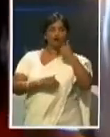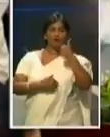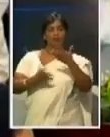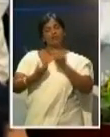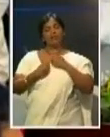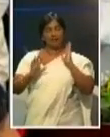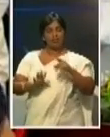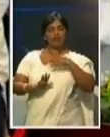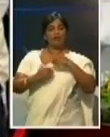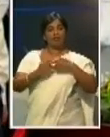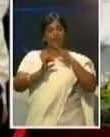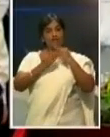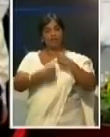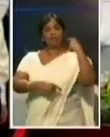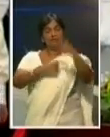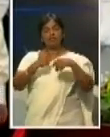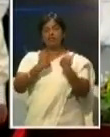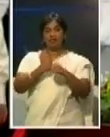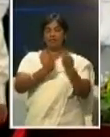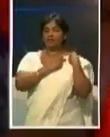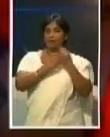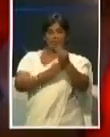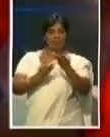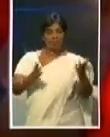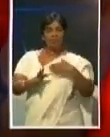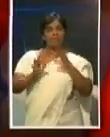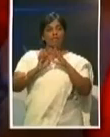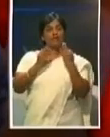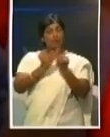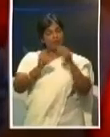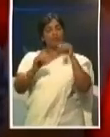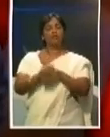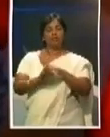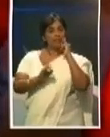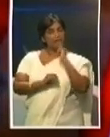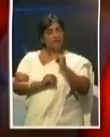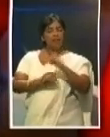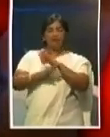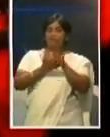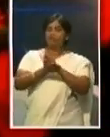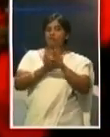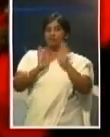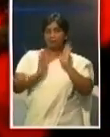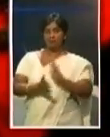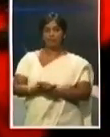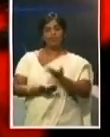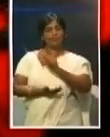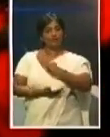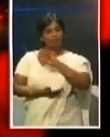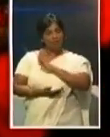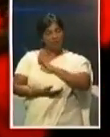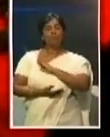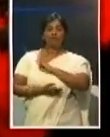ඇති. තවත් පරම්පරාවකට මේ රට හදන්න බාර දෙන්න බෑ. මේ පරම්පරාව විසින්ම මේ වැරදි නිවැරදි කළ යුතු වෙනවා. මහා